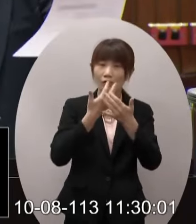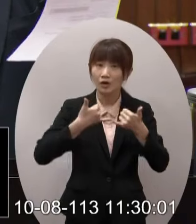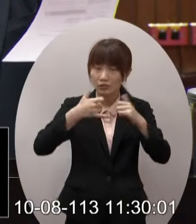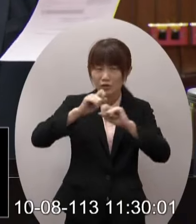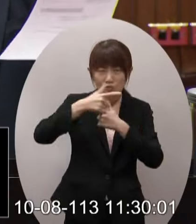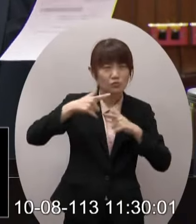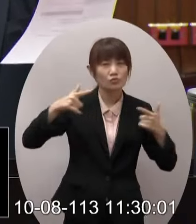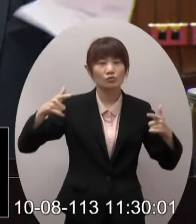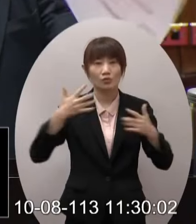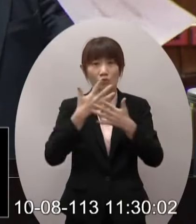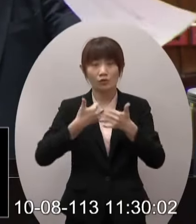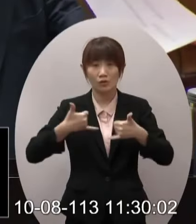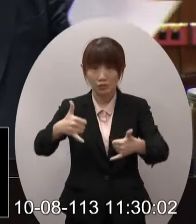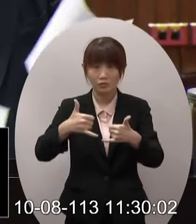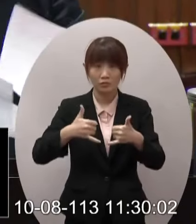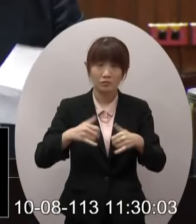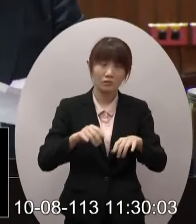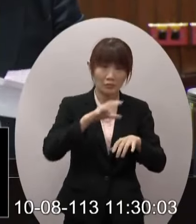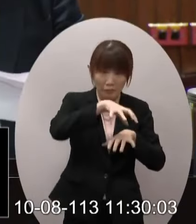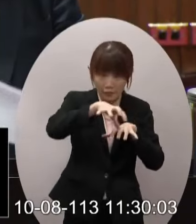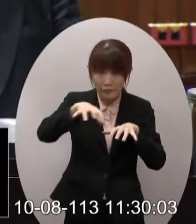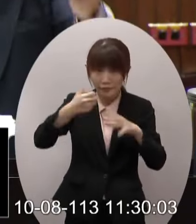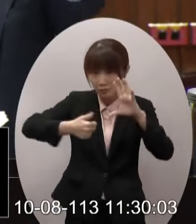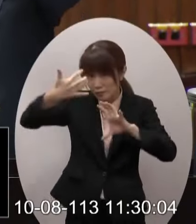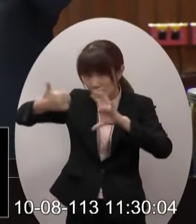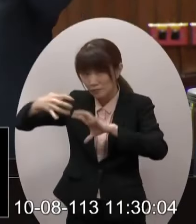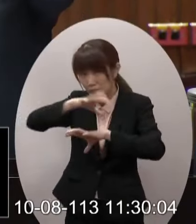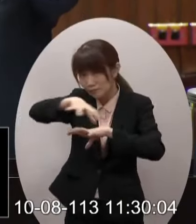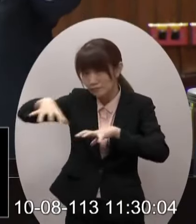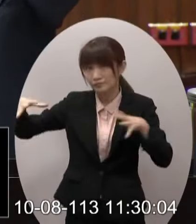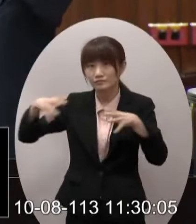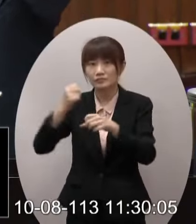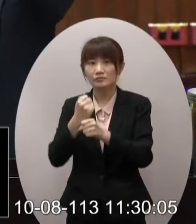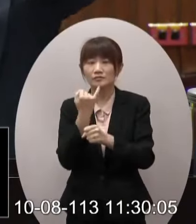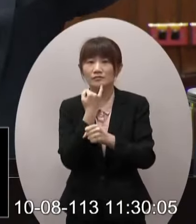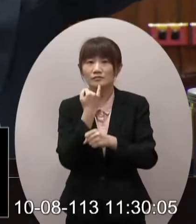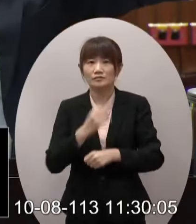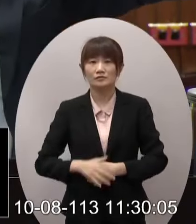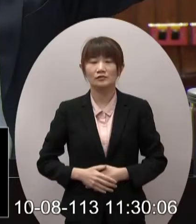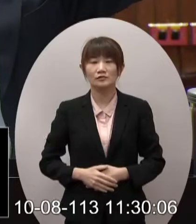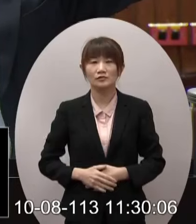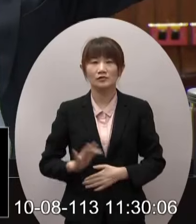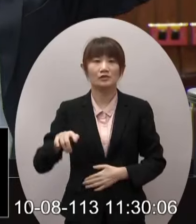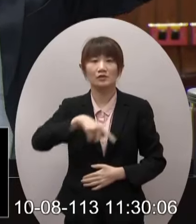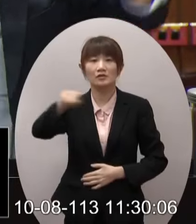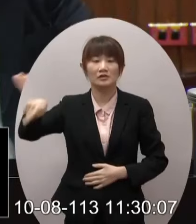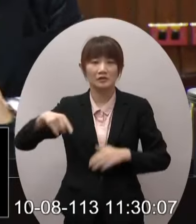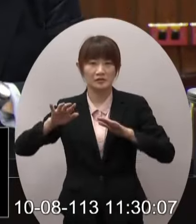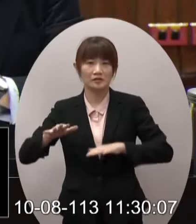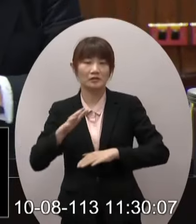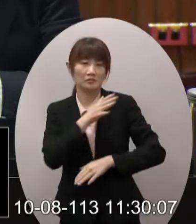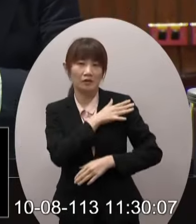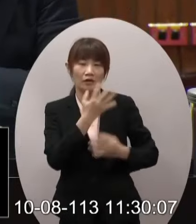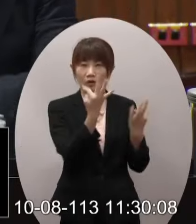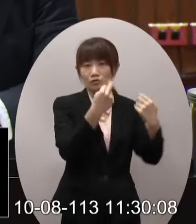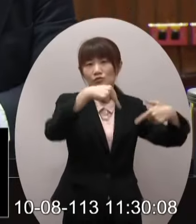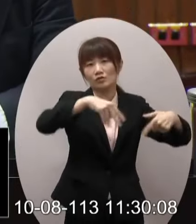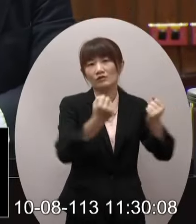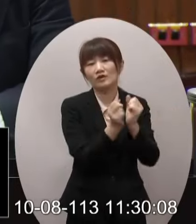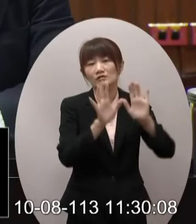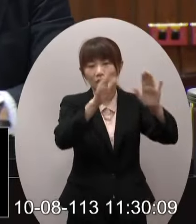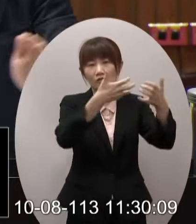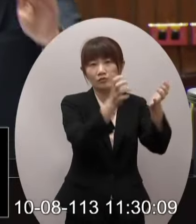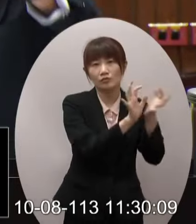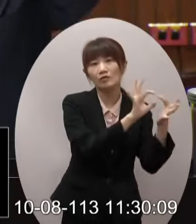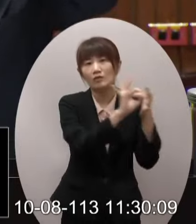一堆啦，这些啊，他们现在都完全不搭理我们。数位部联络